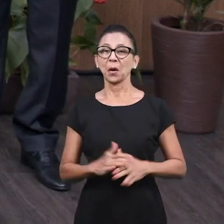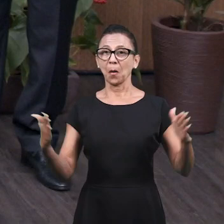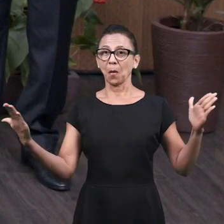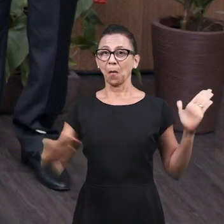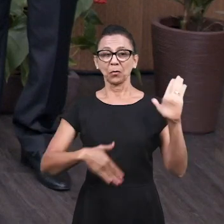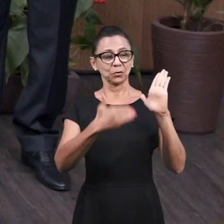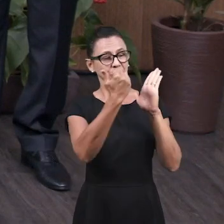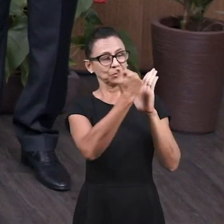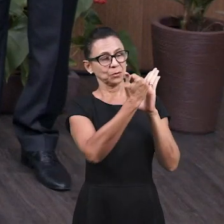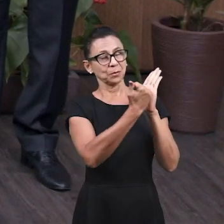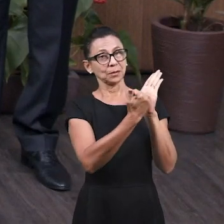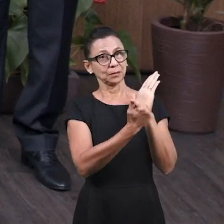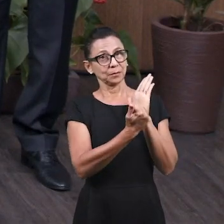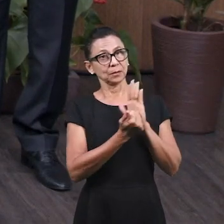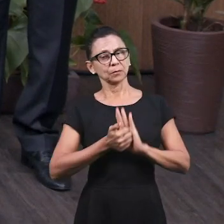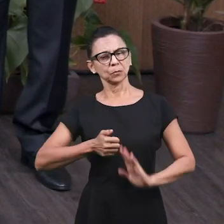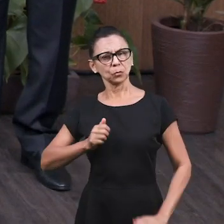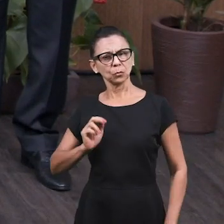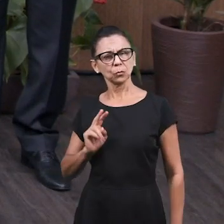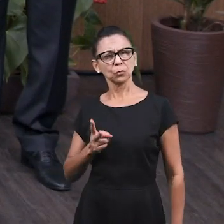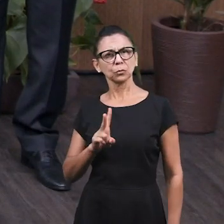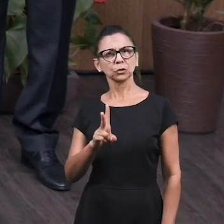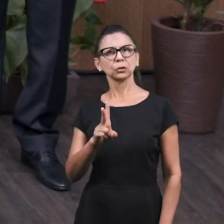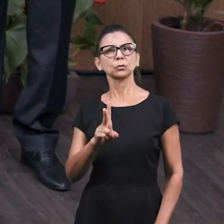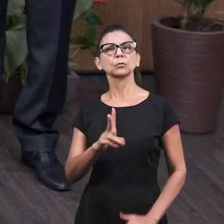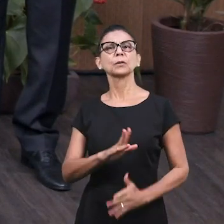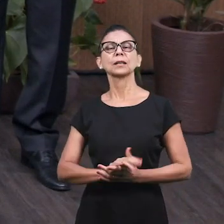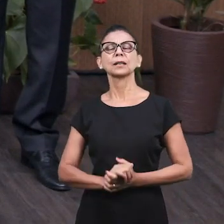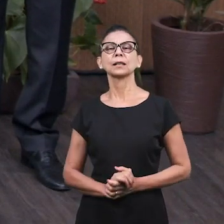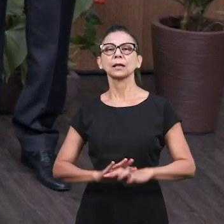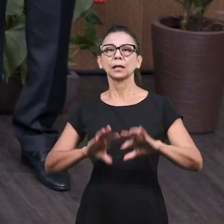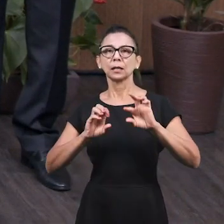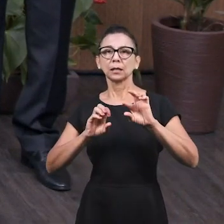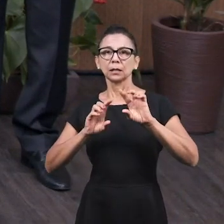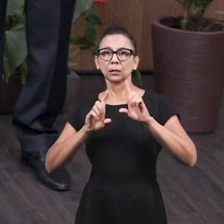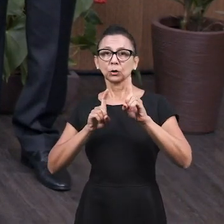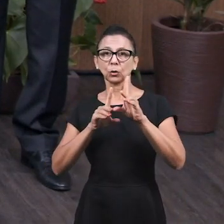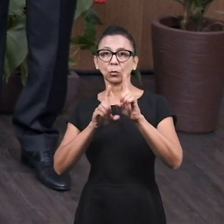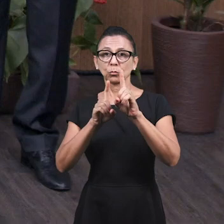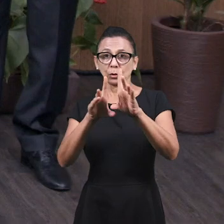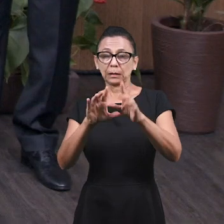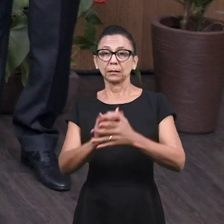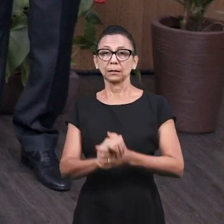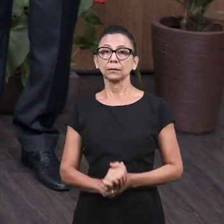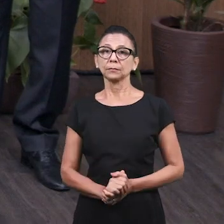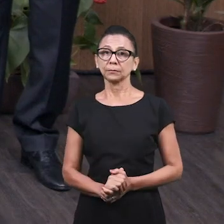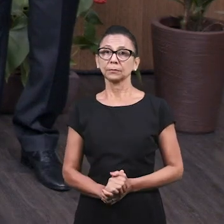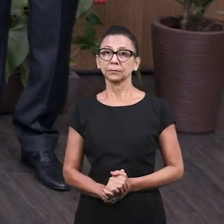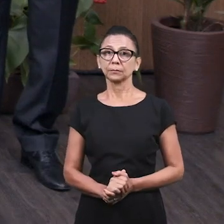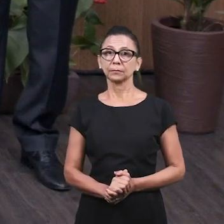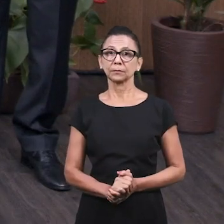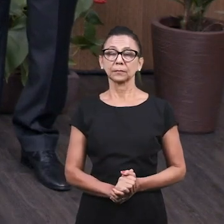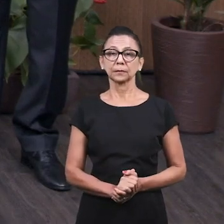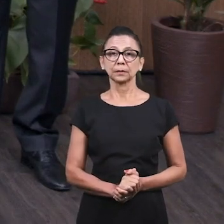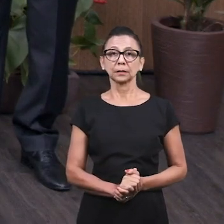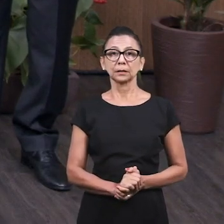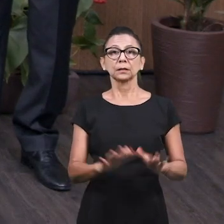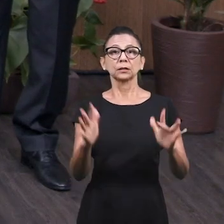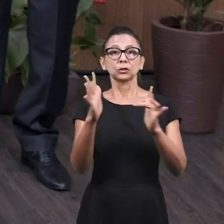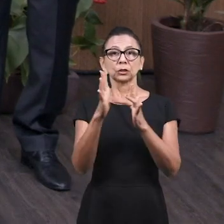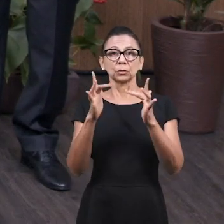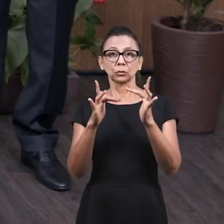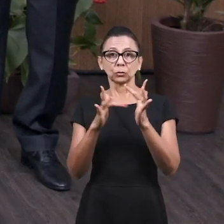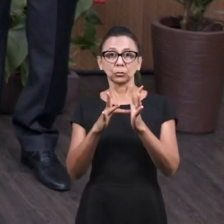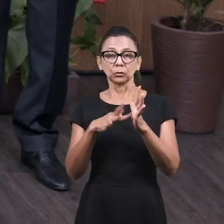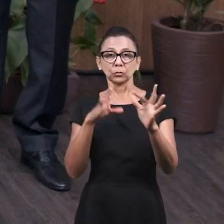послания. В сегодняшней программе мы продолжим рассматривать доктринальную секвенцию встреч Господа